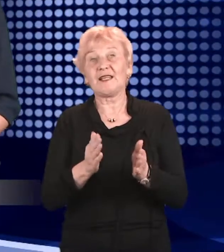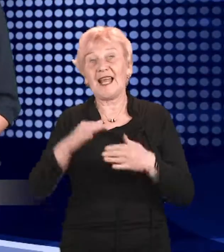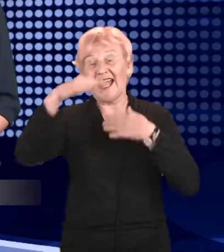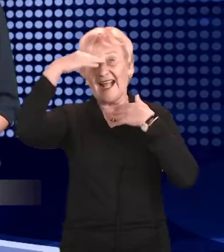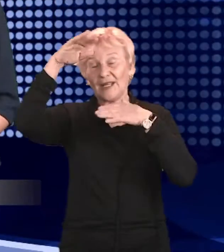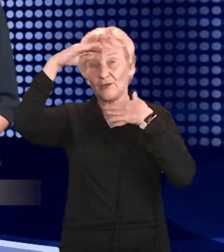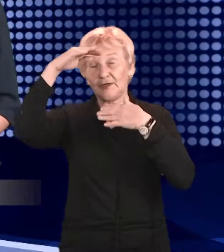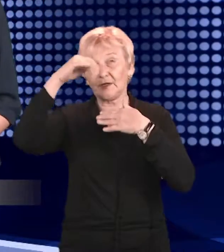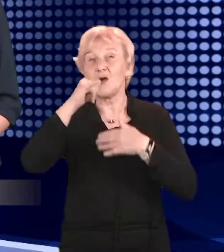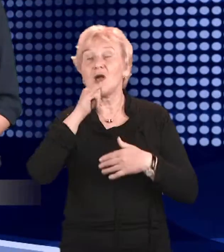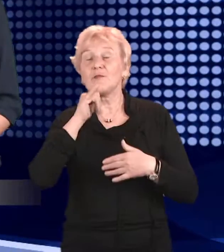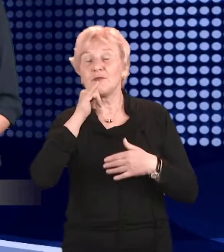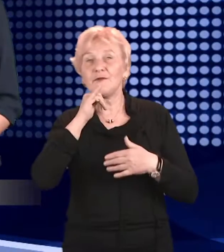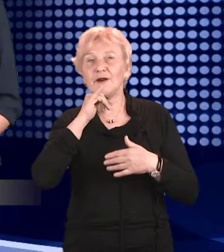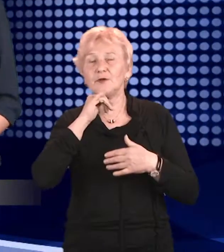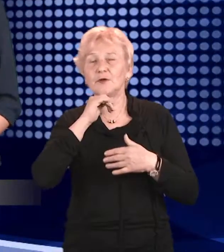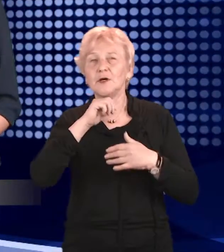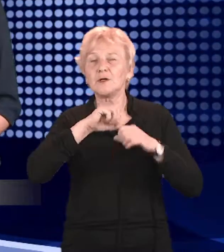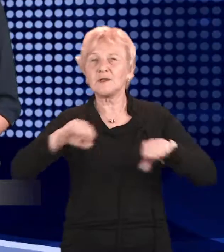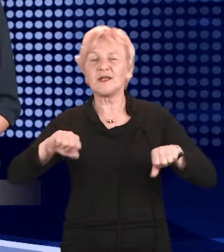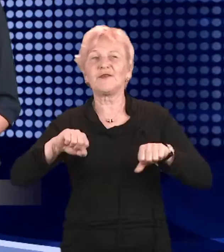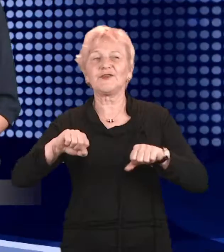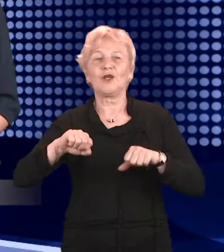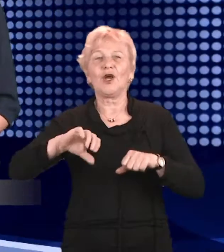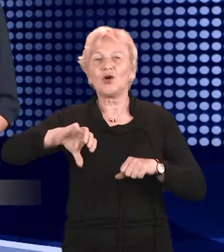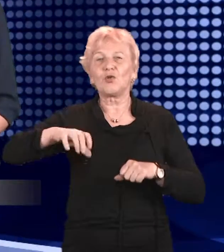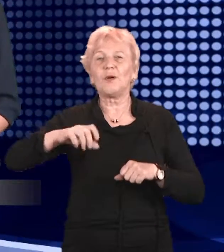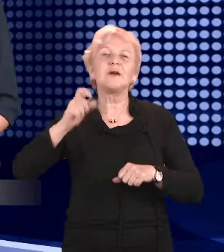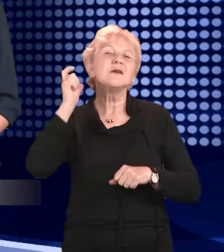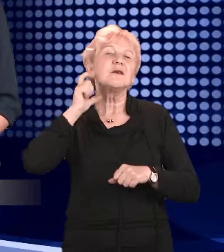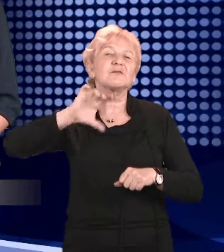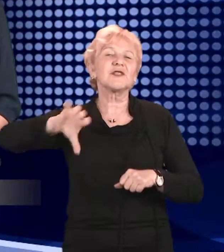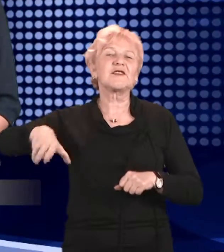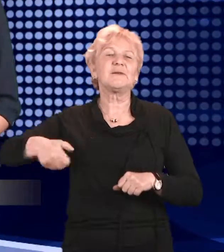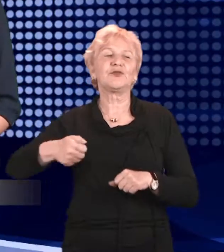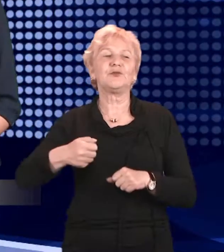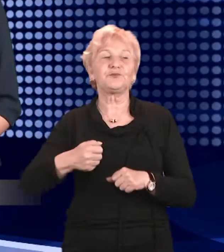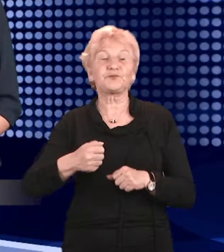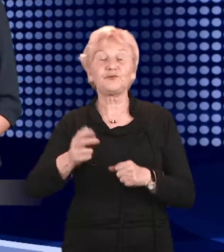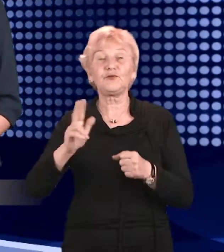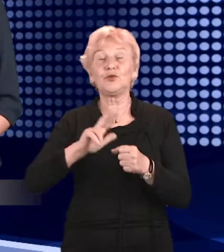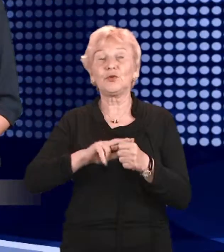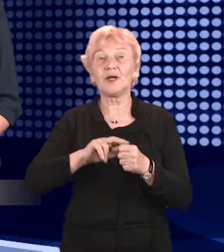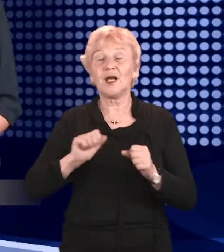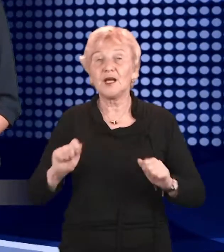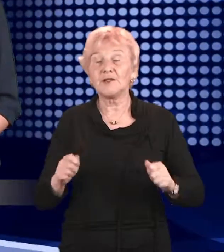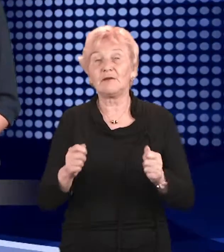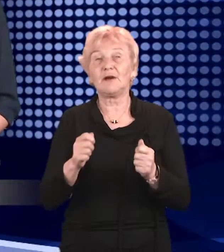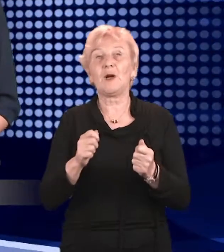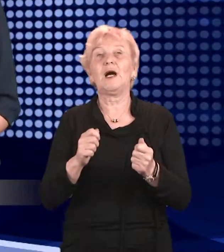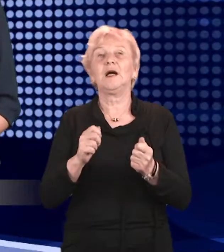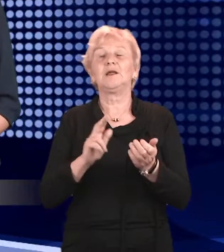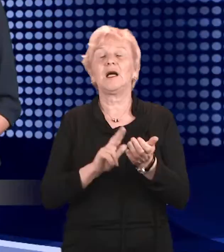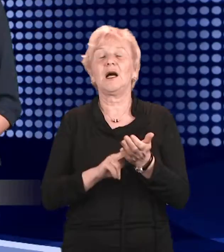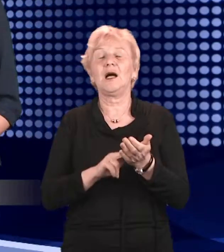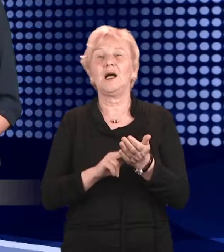próbowano rozbić zorganizowaną grupę przestępczą działającą na terenie województwa śląskiego, małopolskiego i podkarpackiego